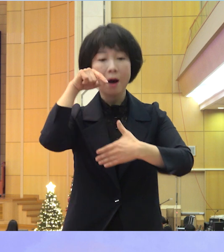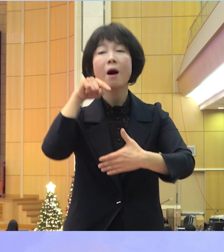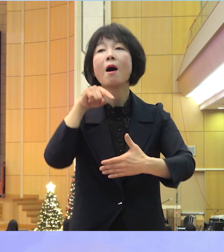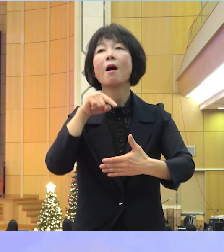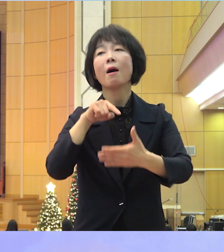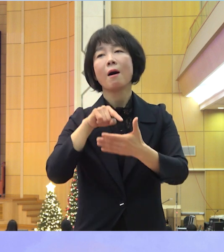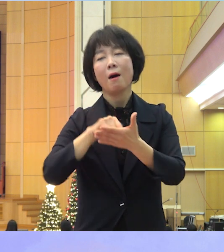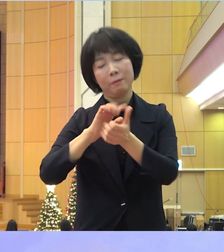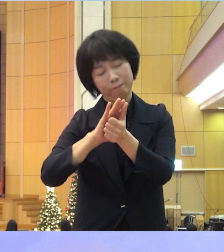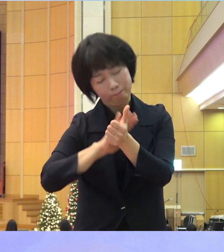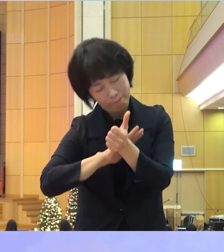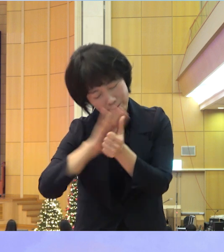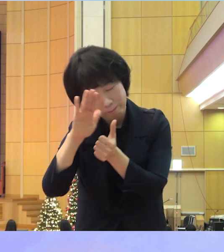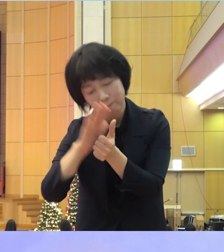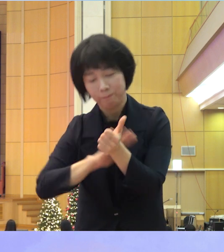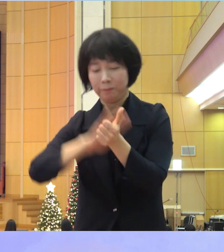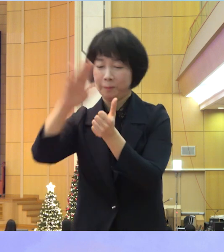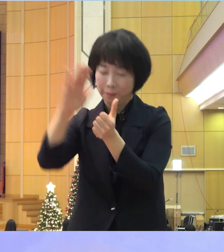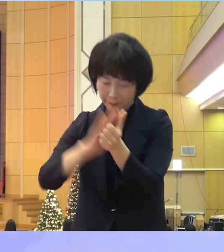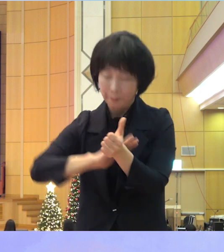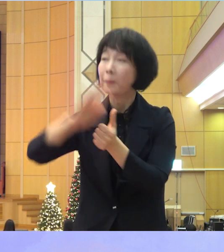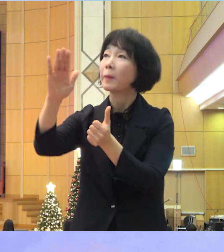슬프던 마음